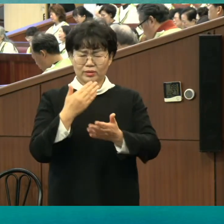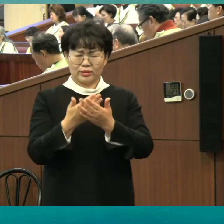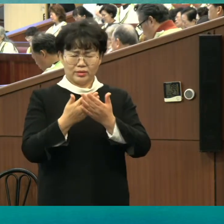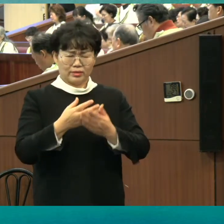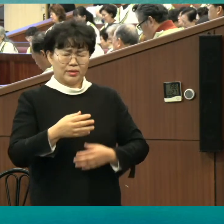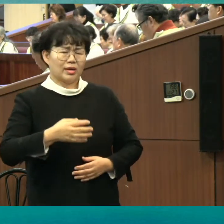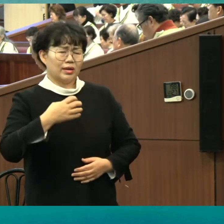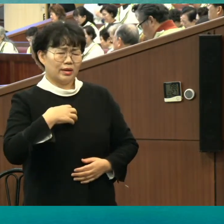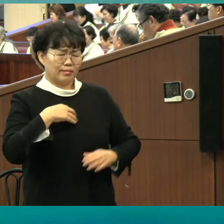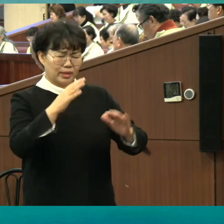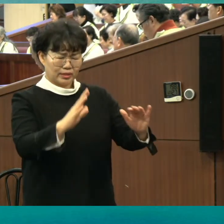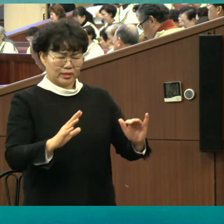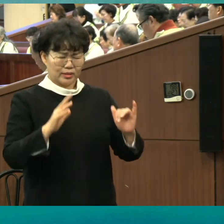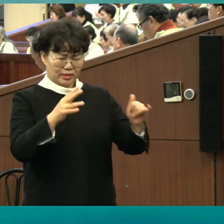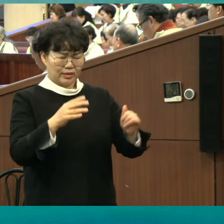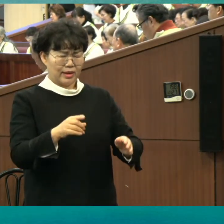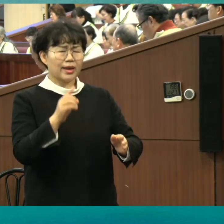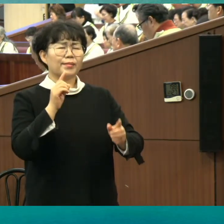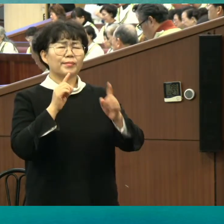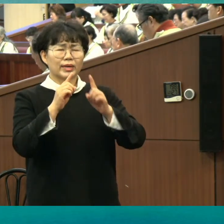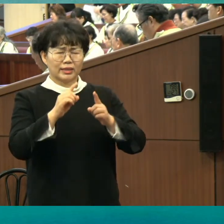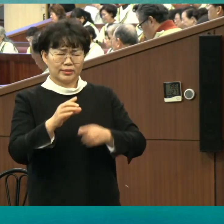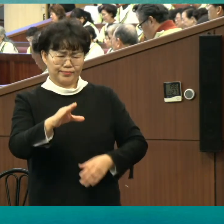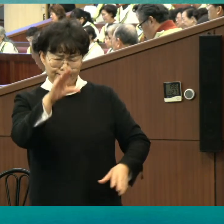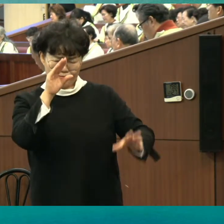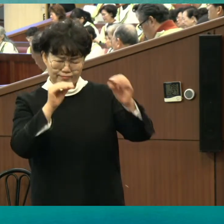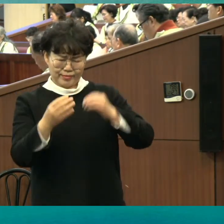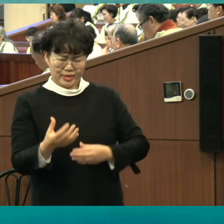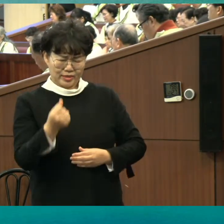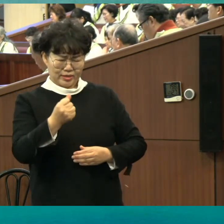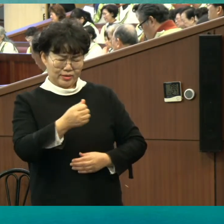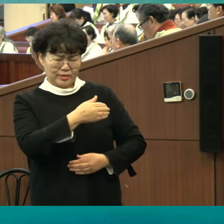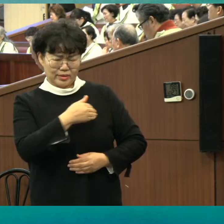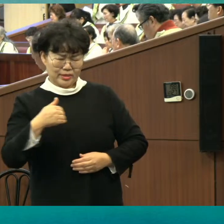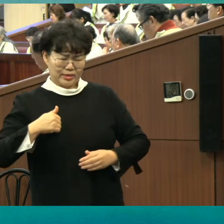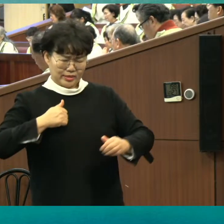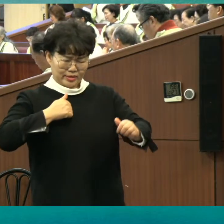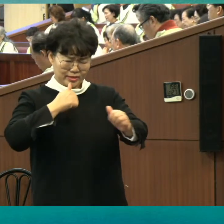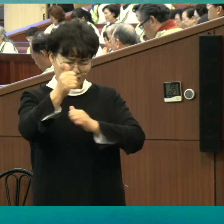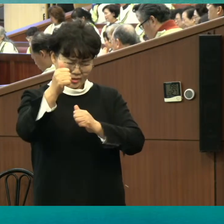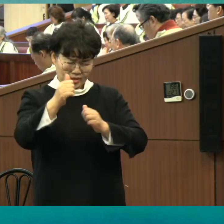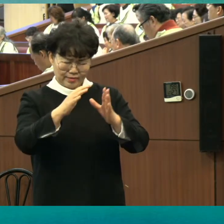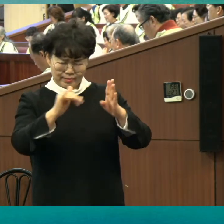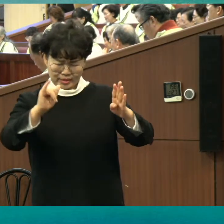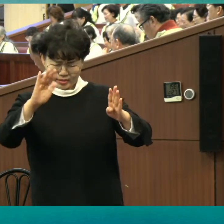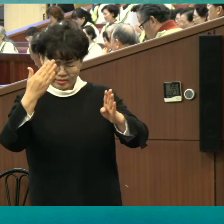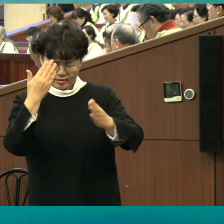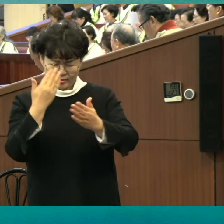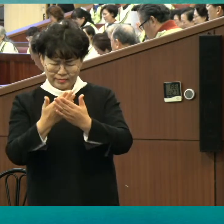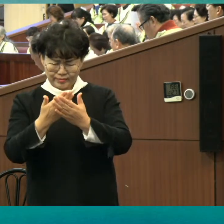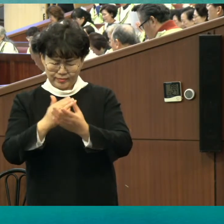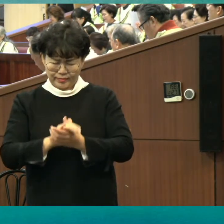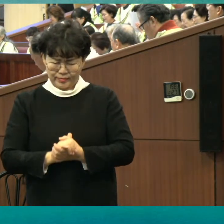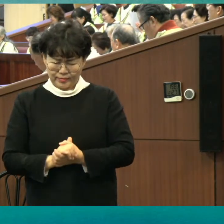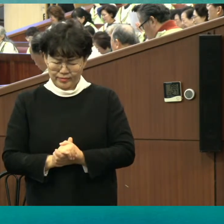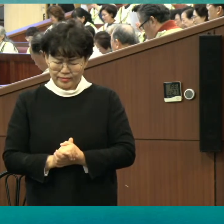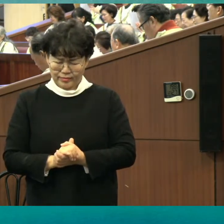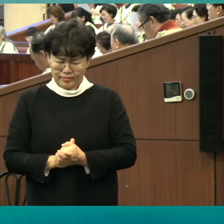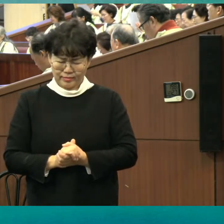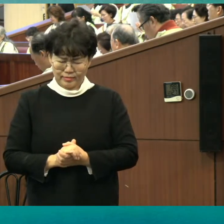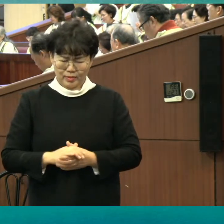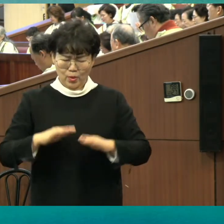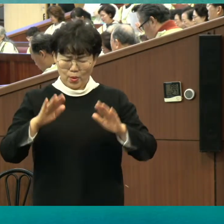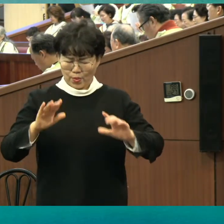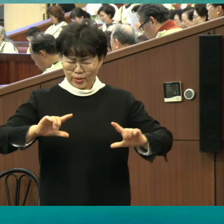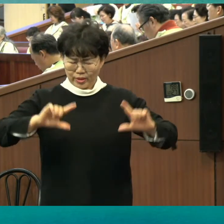믿음으로 넉넉히 살아내고 승리하는 백성들 되게 하여 주시옵소서.